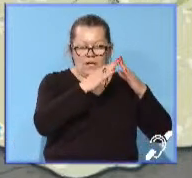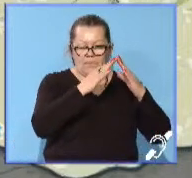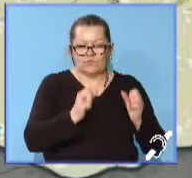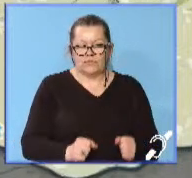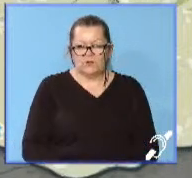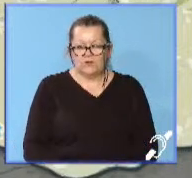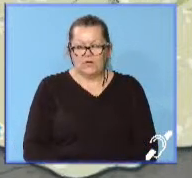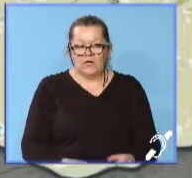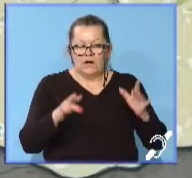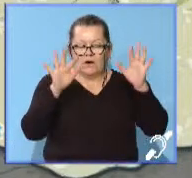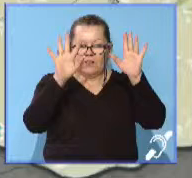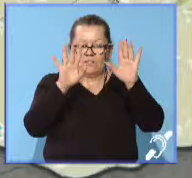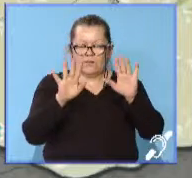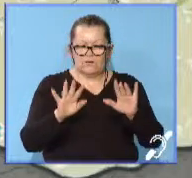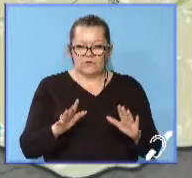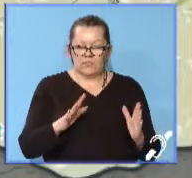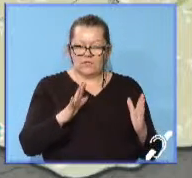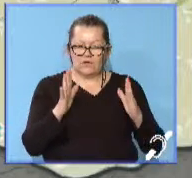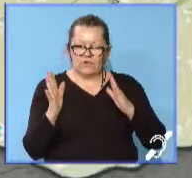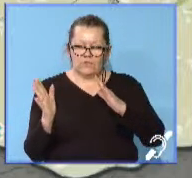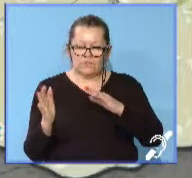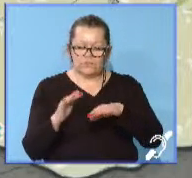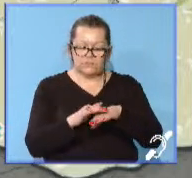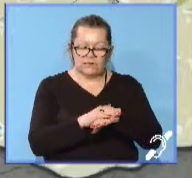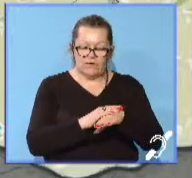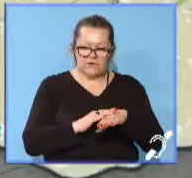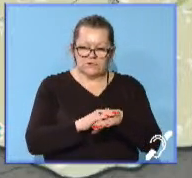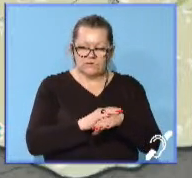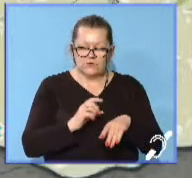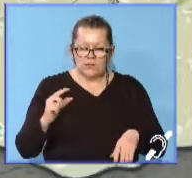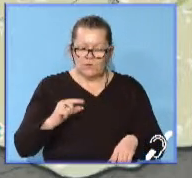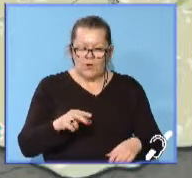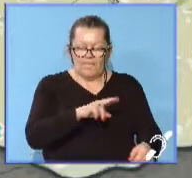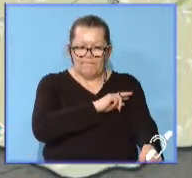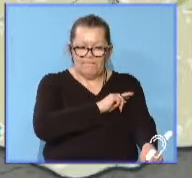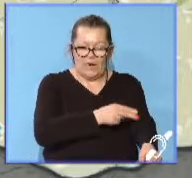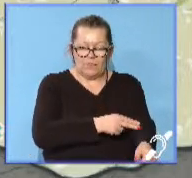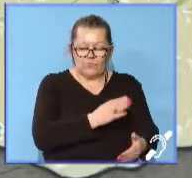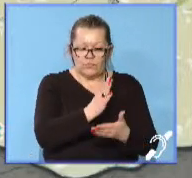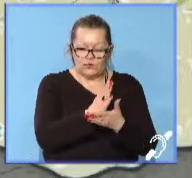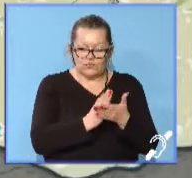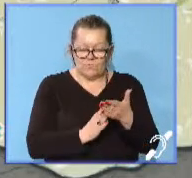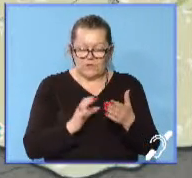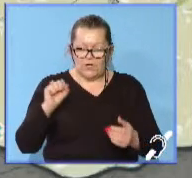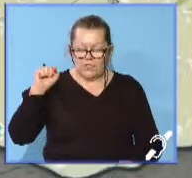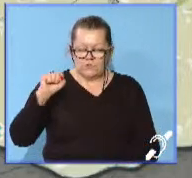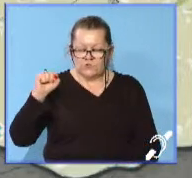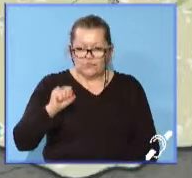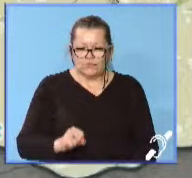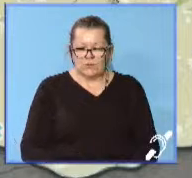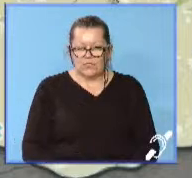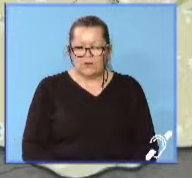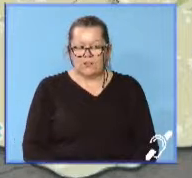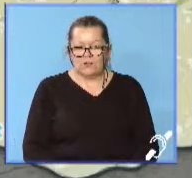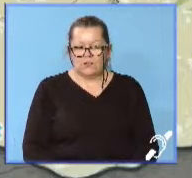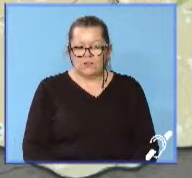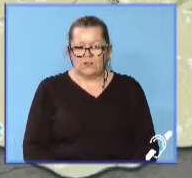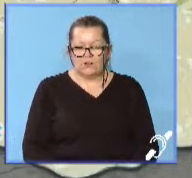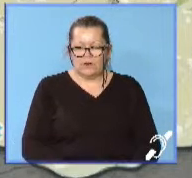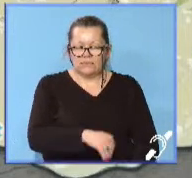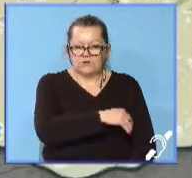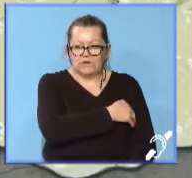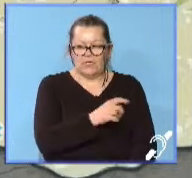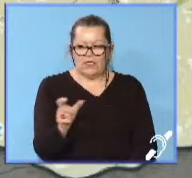arii restrânse va ninge vântul va sufla slab până la moderat cu intensificări în jumătatea sudică a regiunii dar și la munte